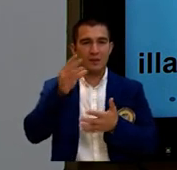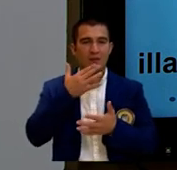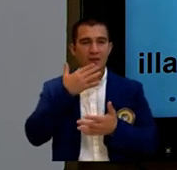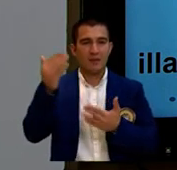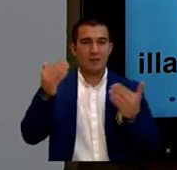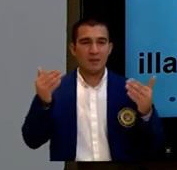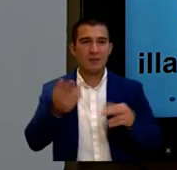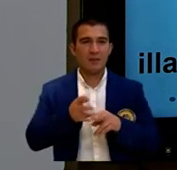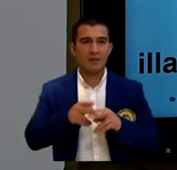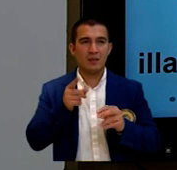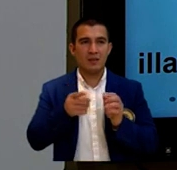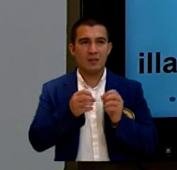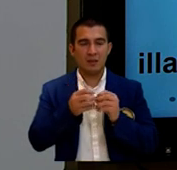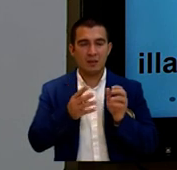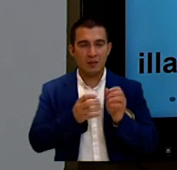1911 hamda